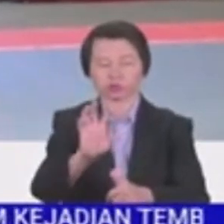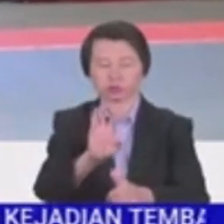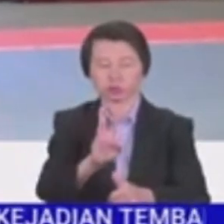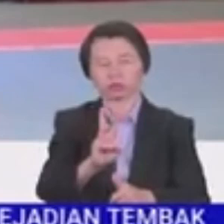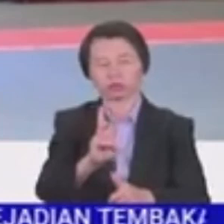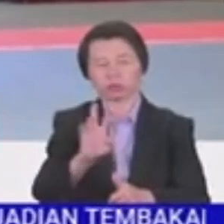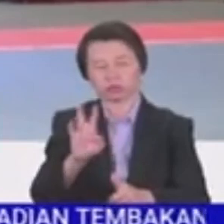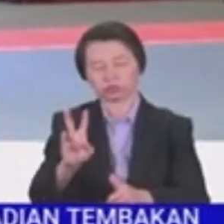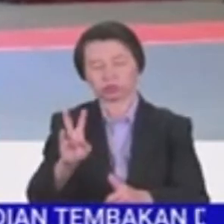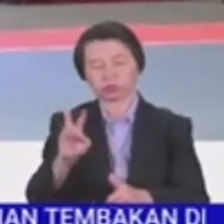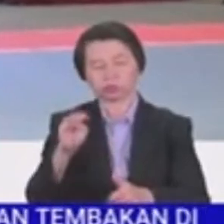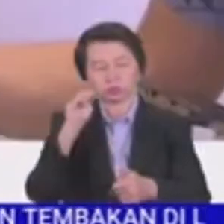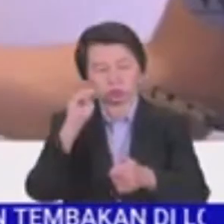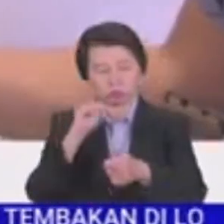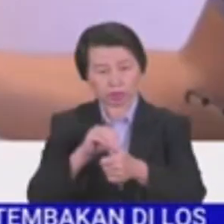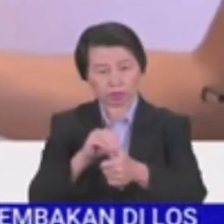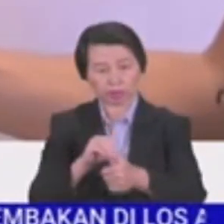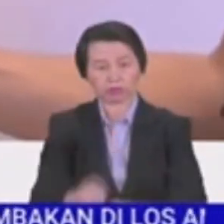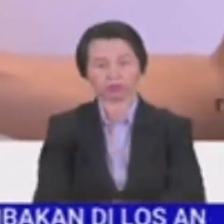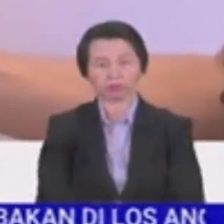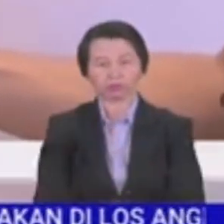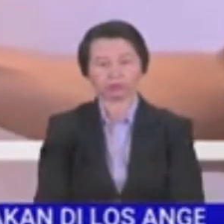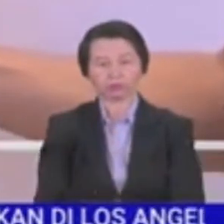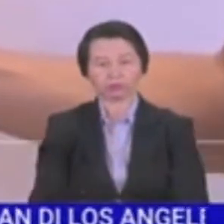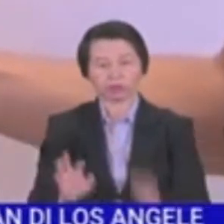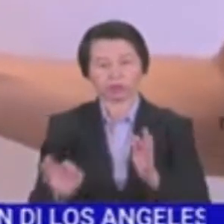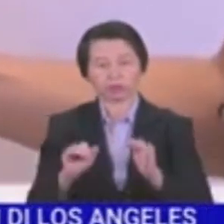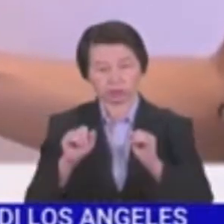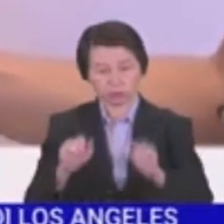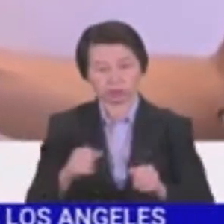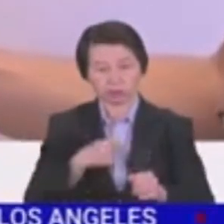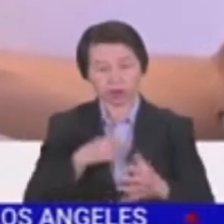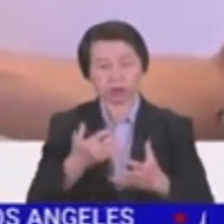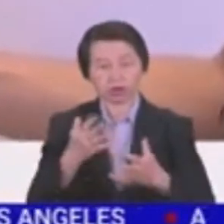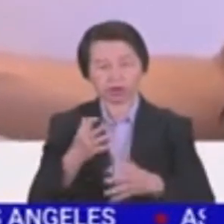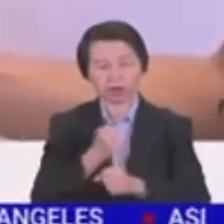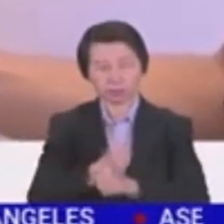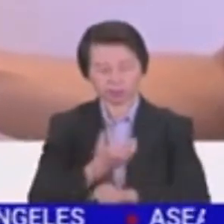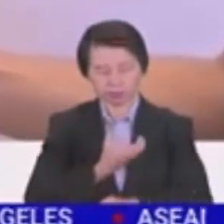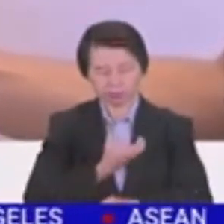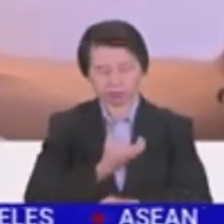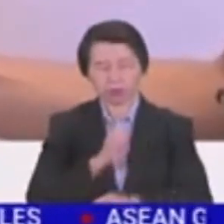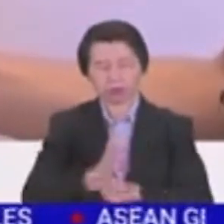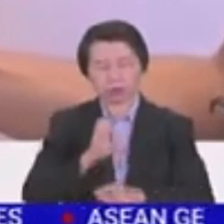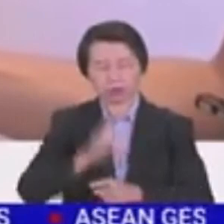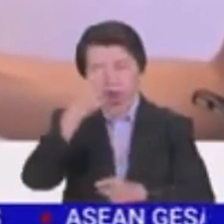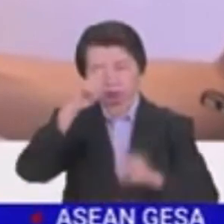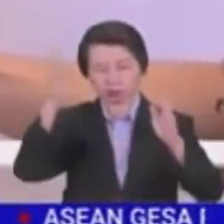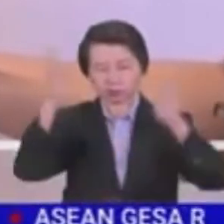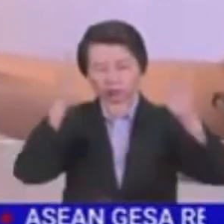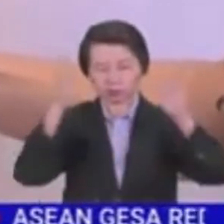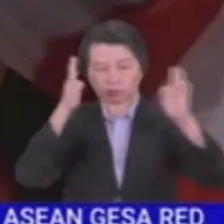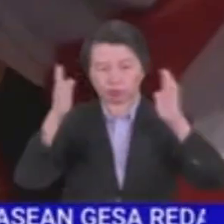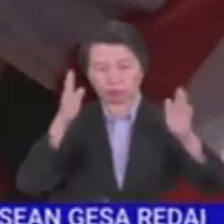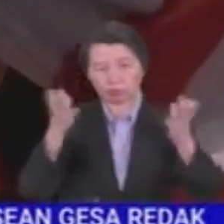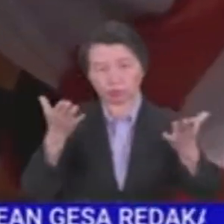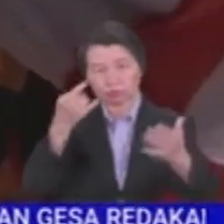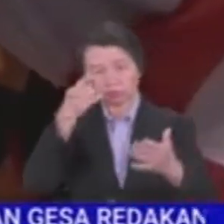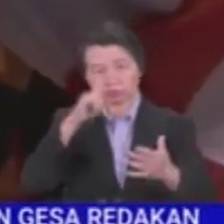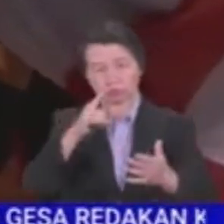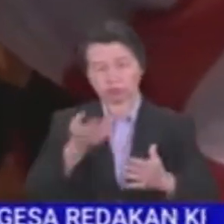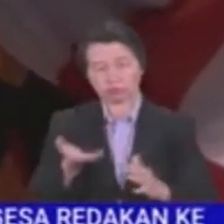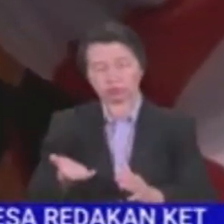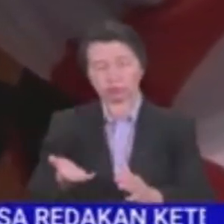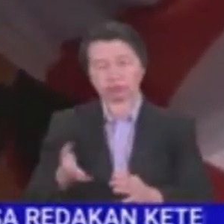mata Kalau boleh asenat Tepat ameda satu untuk meleceh nah entok